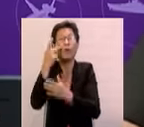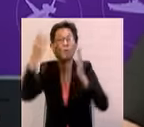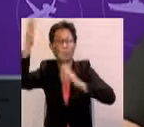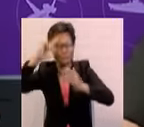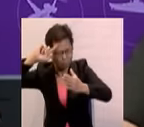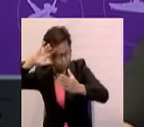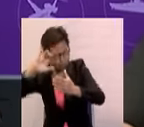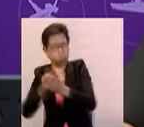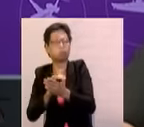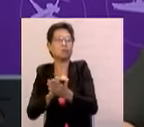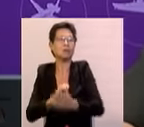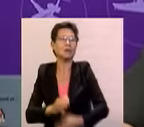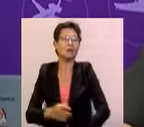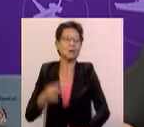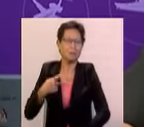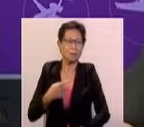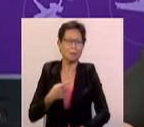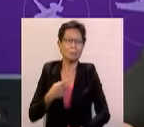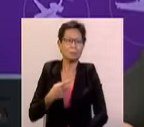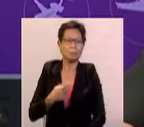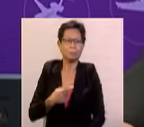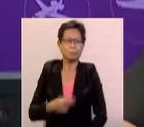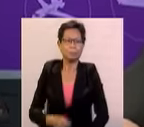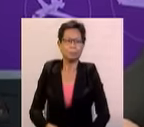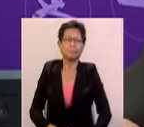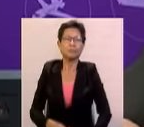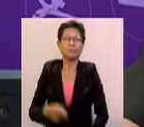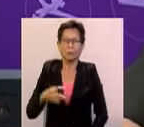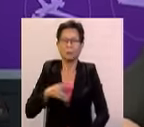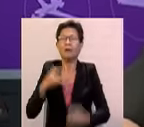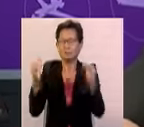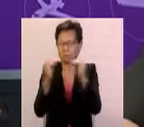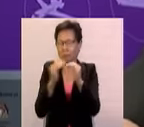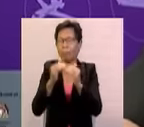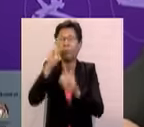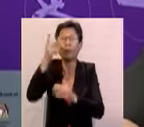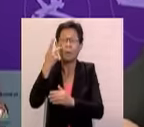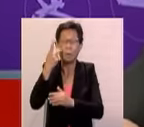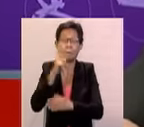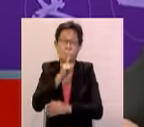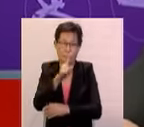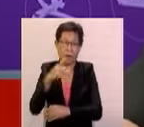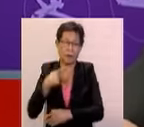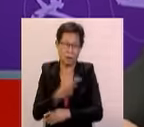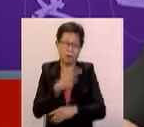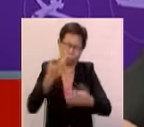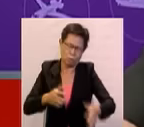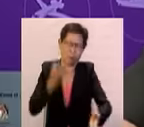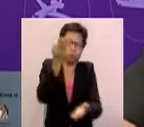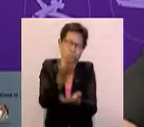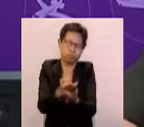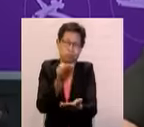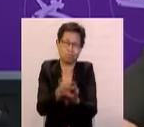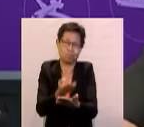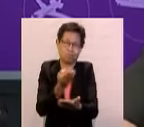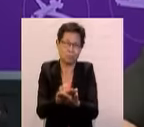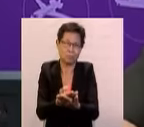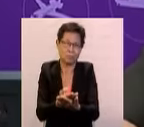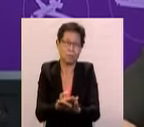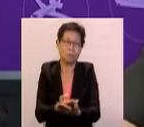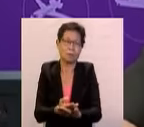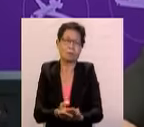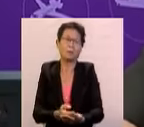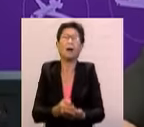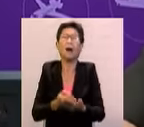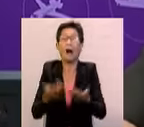kita rasa bahawa kestabilan politik itu memang kita telah membuktikan. Sebenarnya